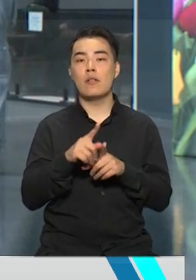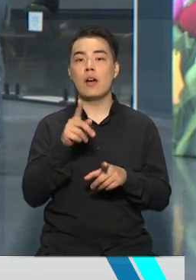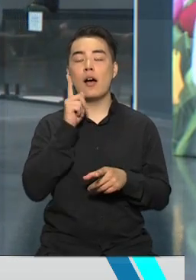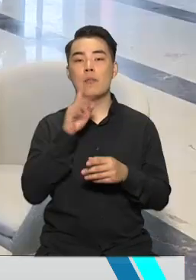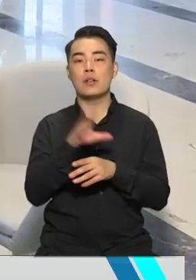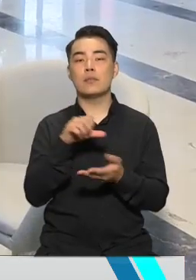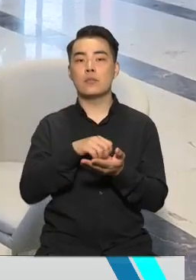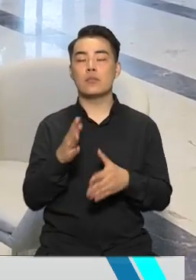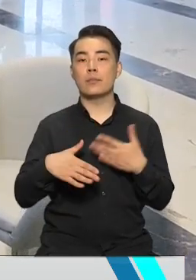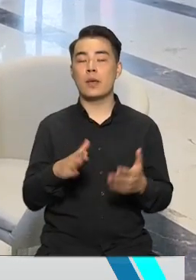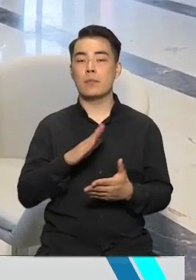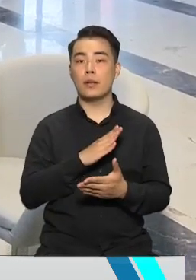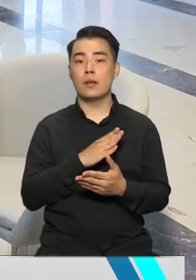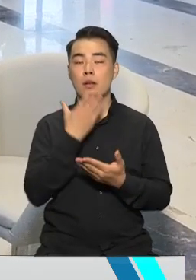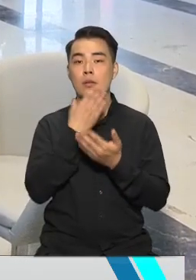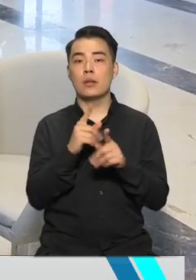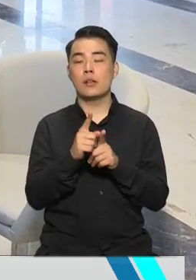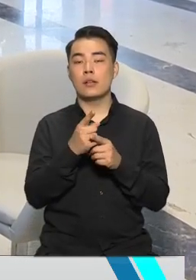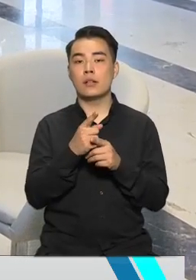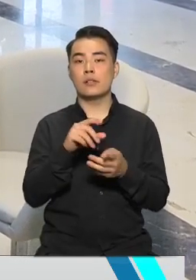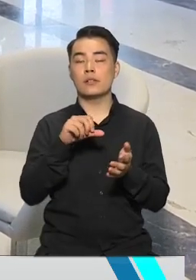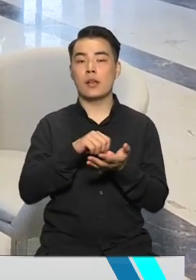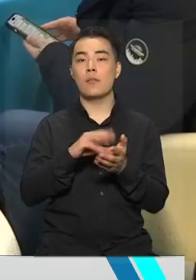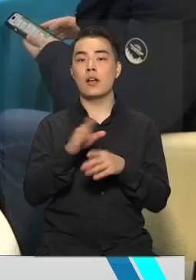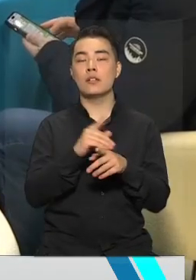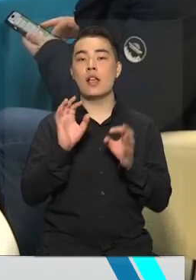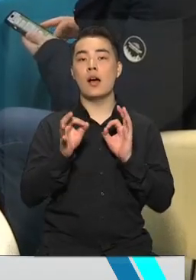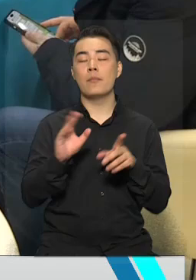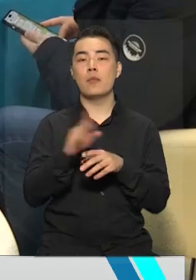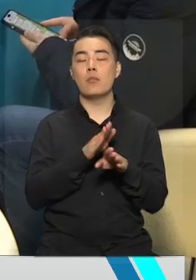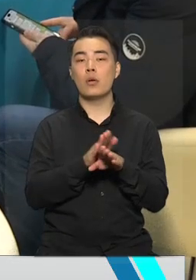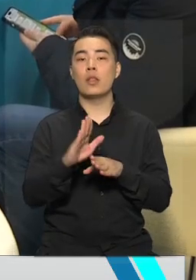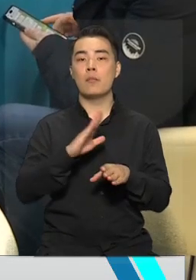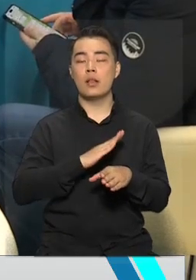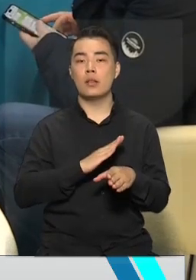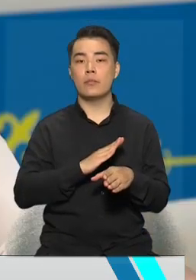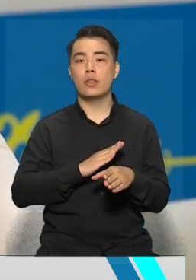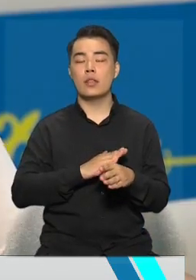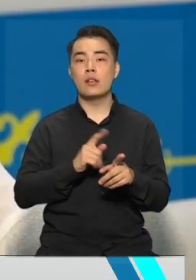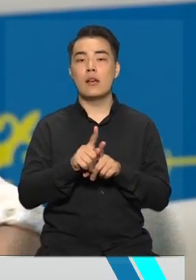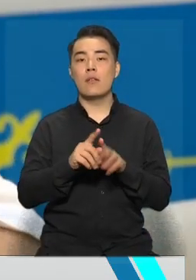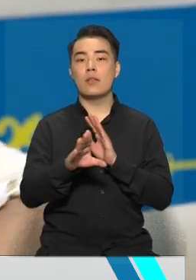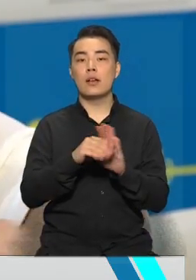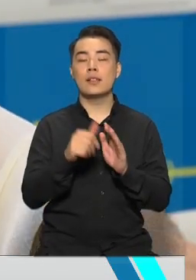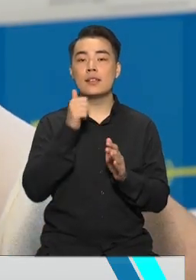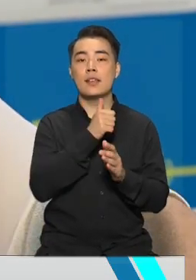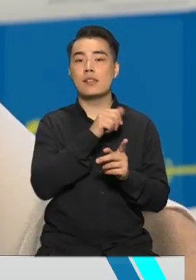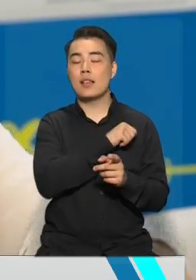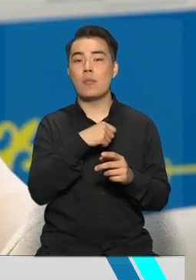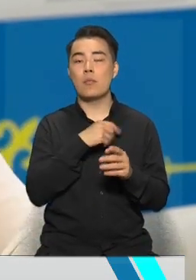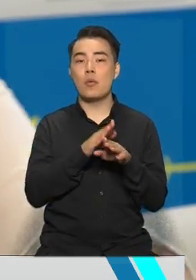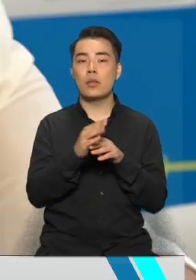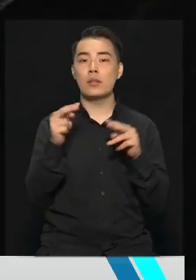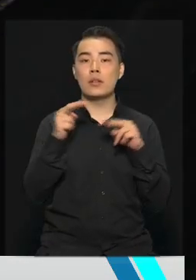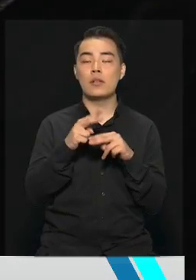болды. Байқаушылар дауыс беру халықаралық стандарттарға толық сай өткенін айтты. Әсіресе сайлаушылар құпиялықтарды барынша сақтайтына